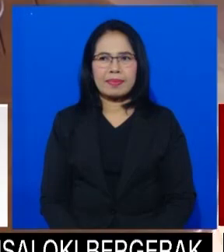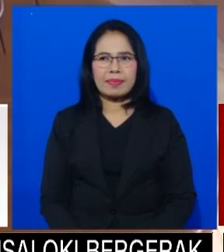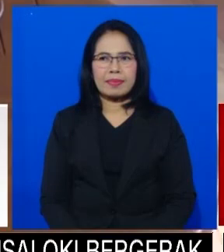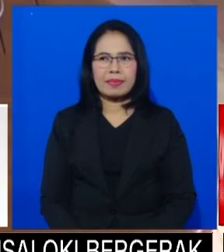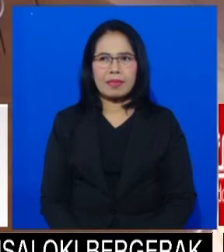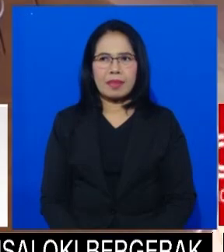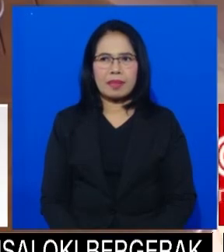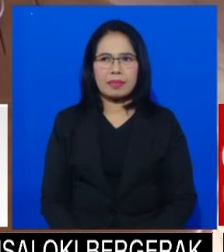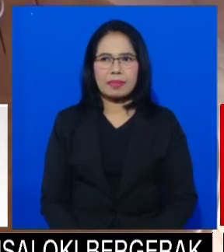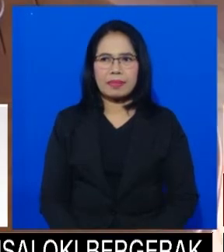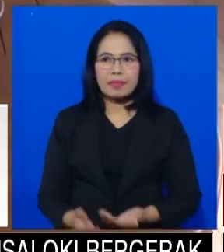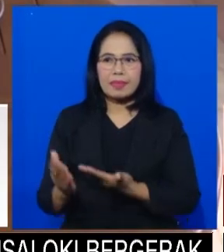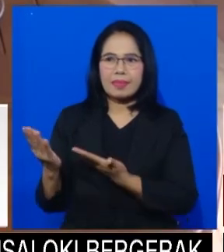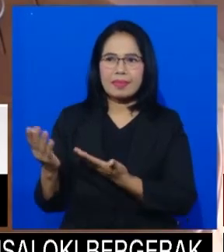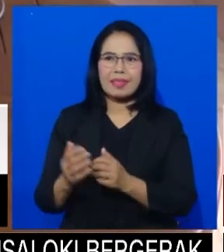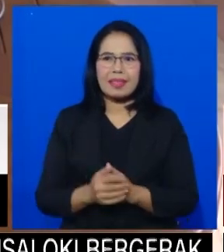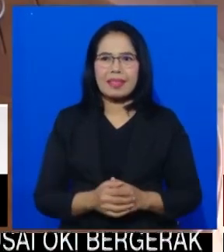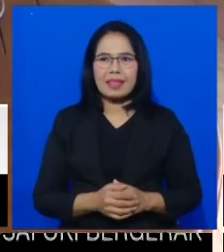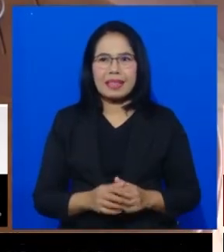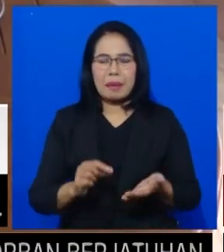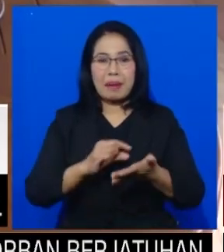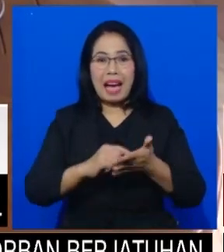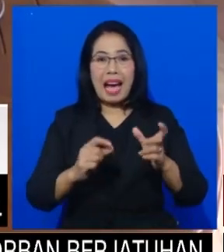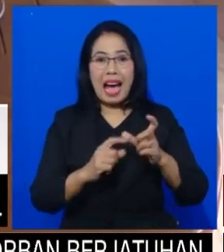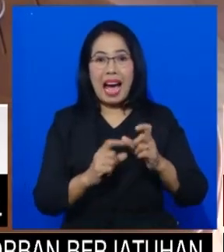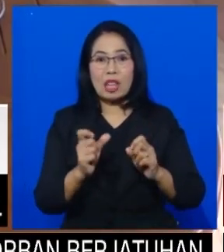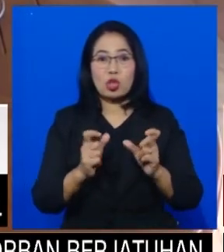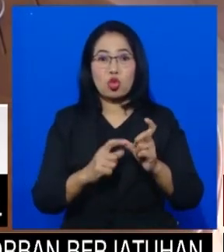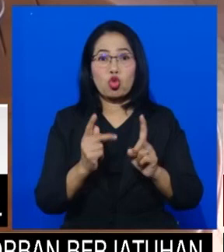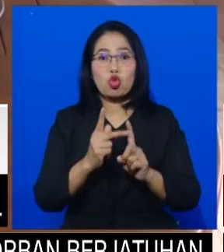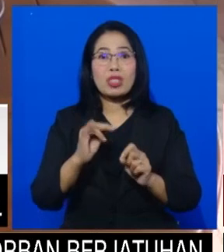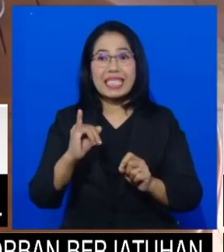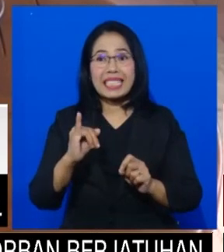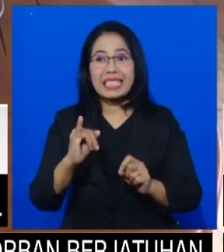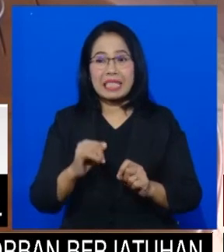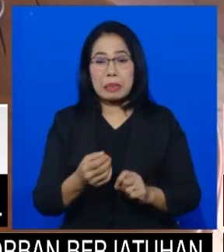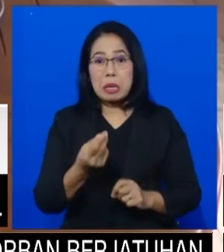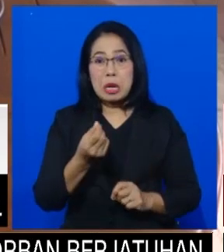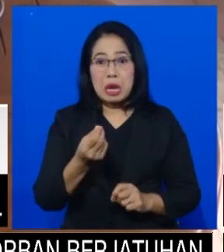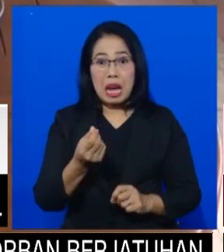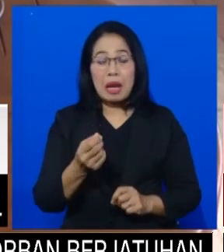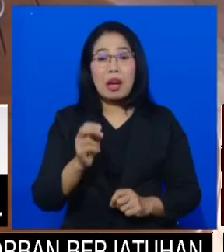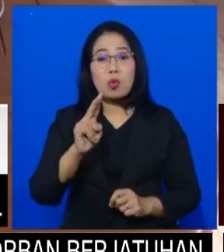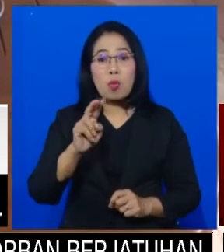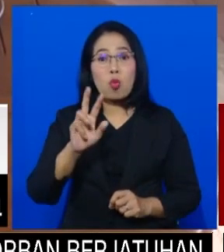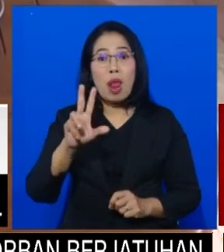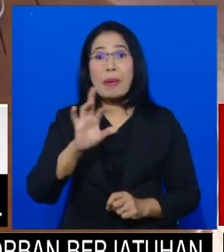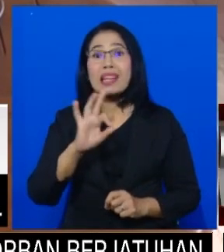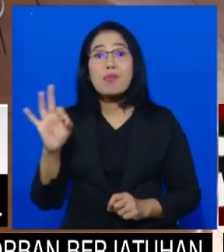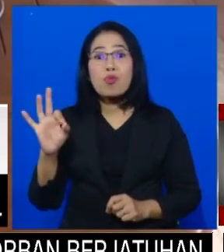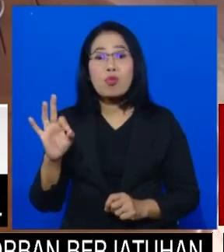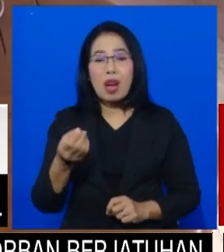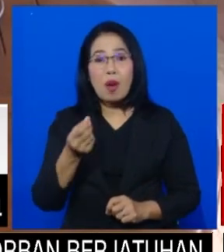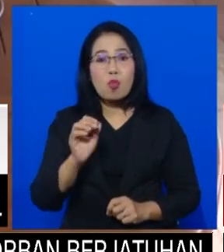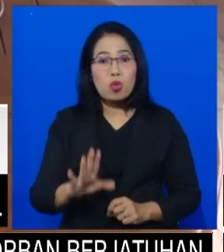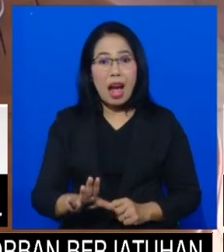Sushi yang ada di tangan saya ini harganya hanya Rp8.000 saja. Terbilang murah ya untuk makanan sejenis sushi seperti ini. Dengan